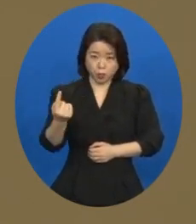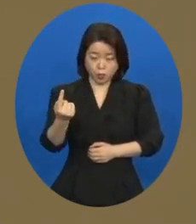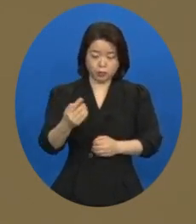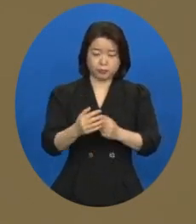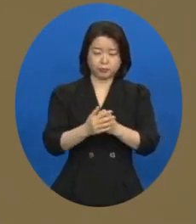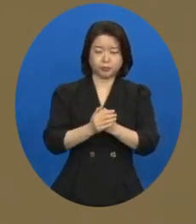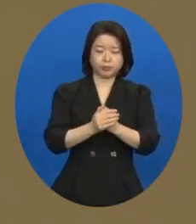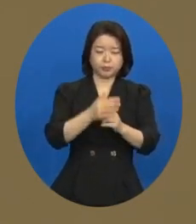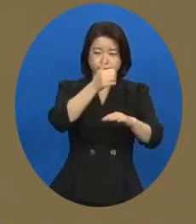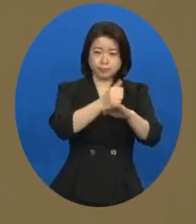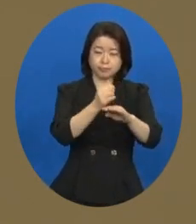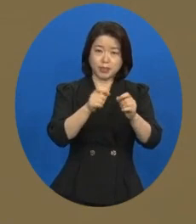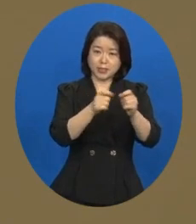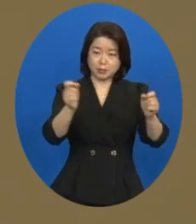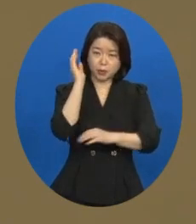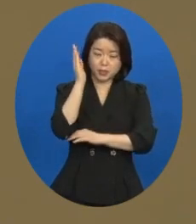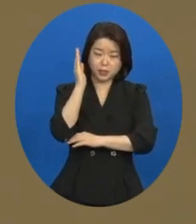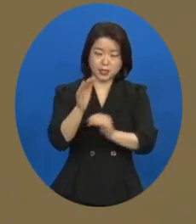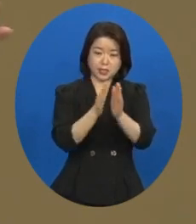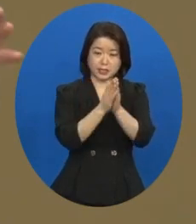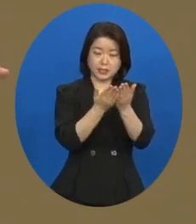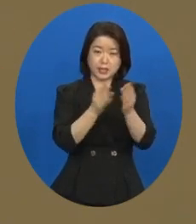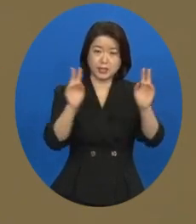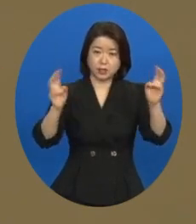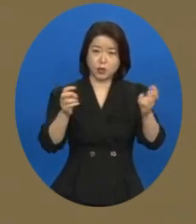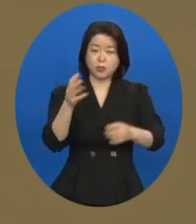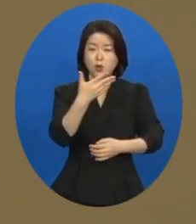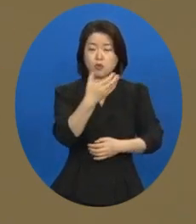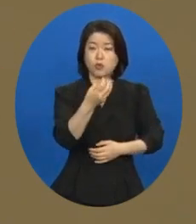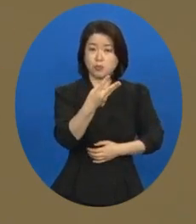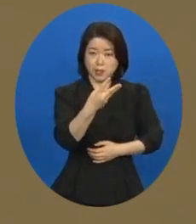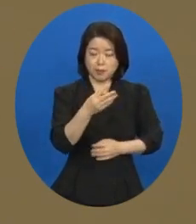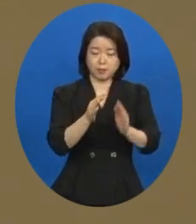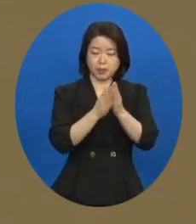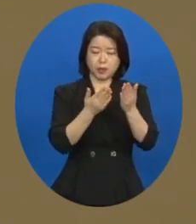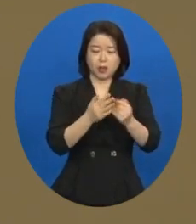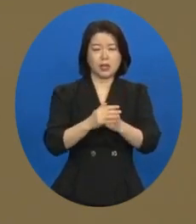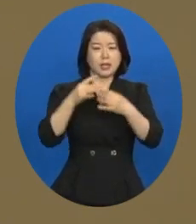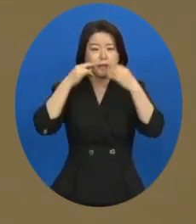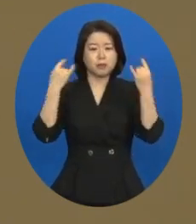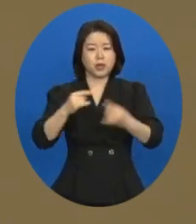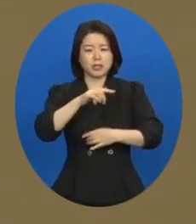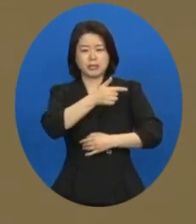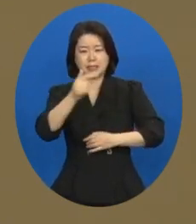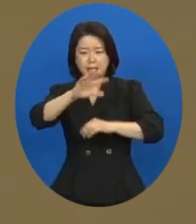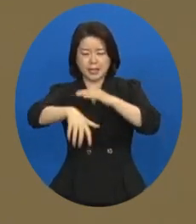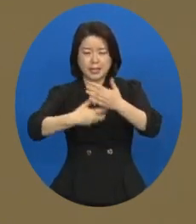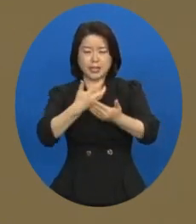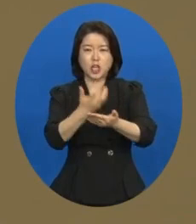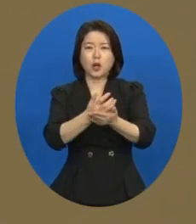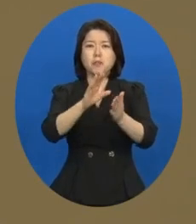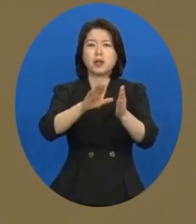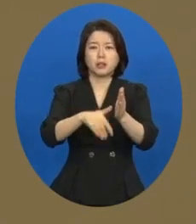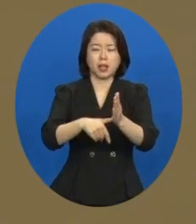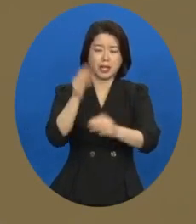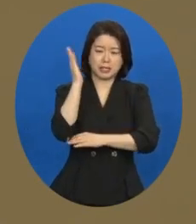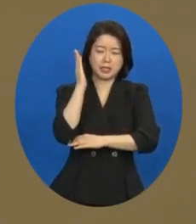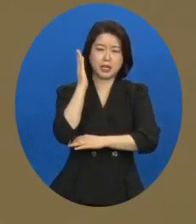93이라는 소설은 프랑스 대혁명 때 있었던 이야기를 소설로 쓴